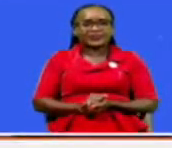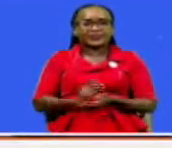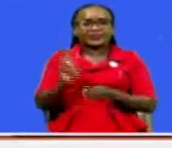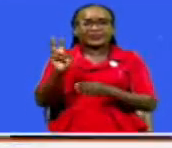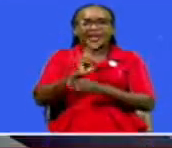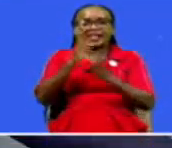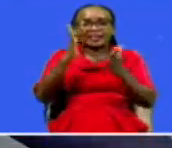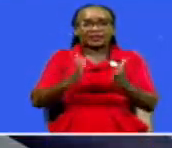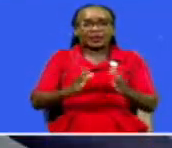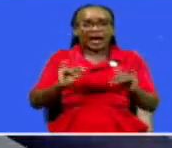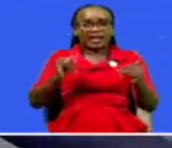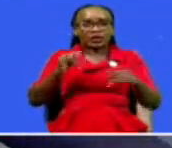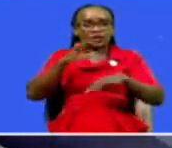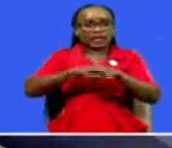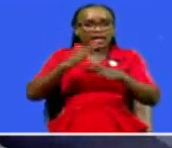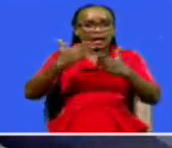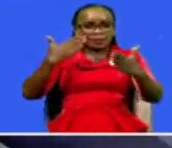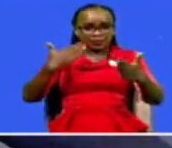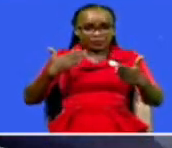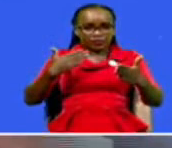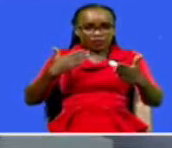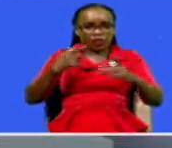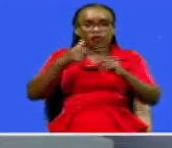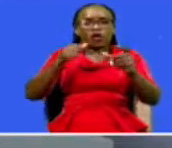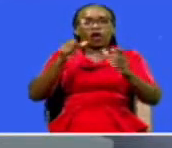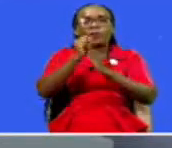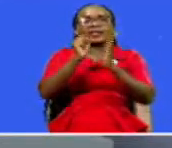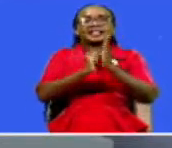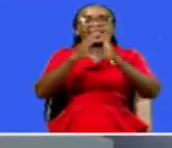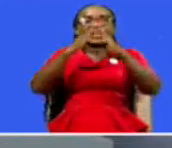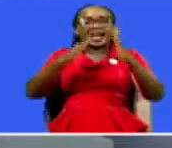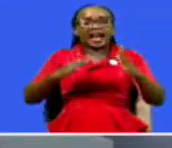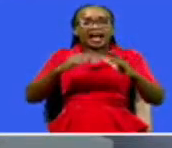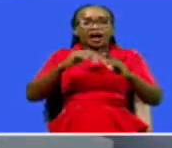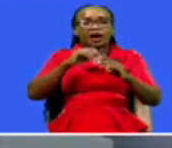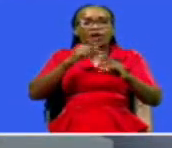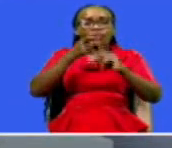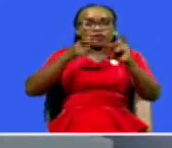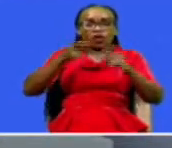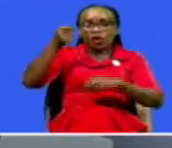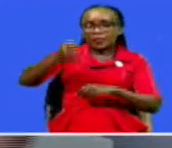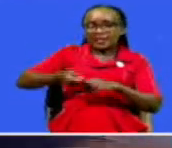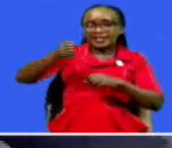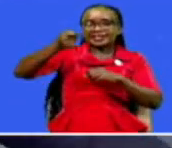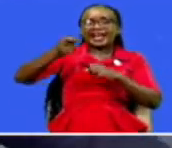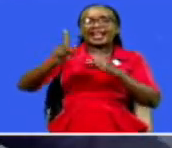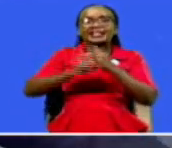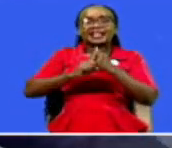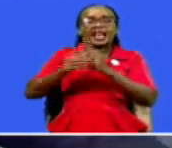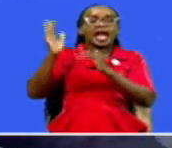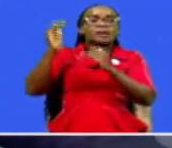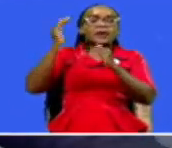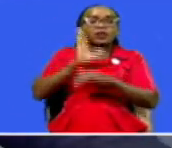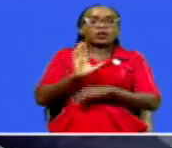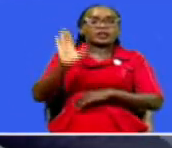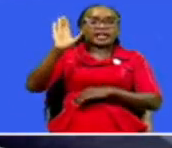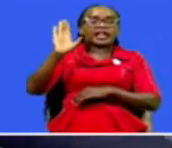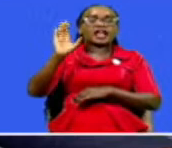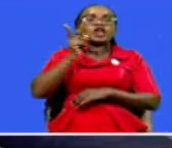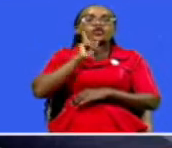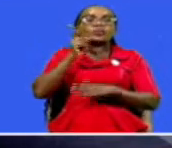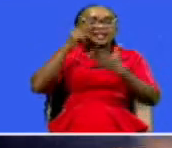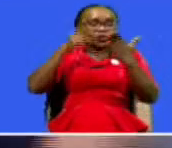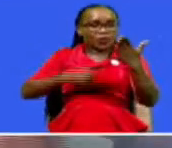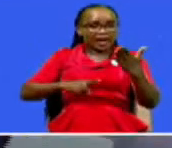ambayo tulipokea dakika chache zilizopita kutoka ikulu ya Nairobi kuhusiana na wale majaji sita ambao wanatarajiwa kuapishwa hapo kesho, imeendelea kusema